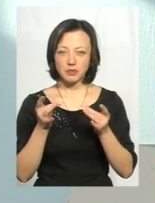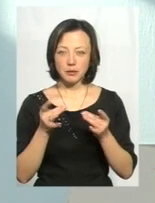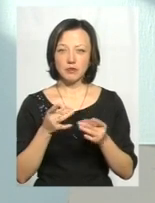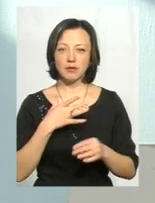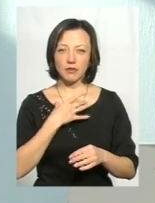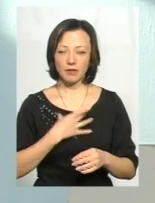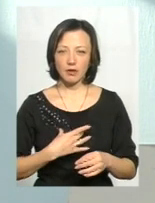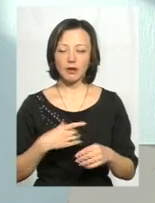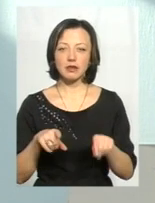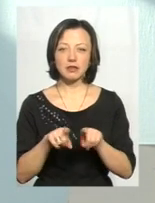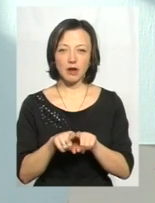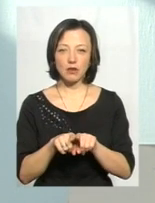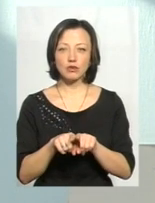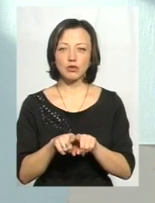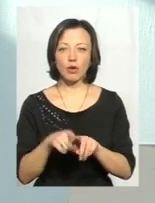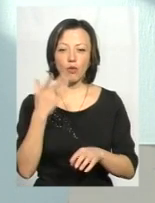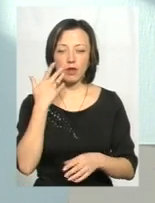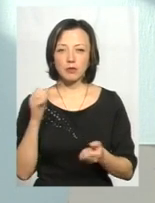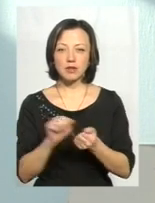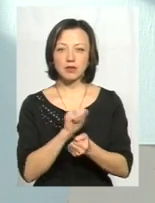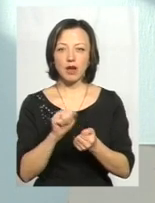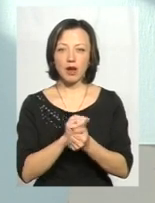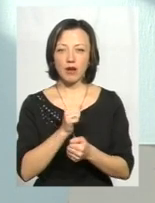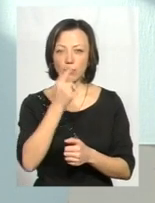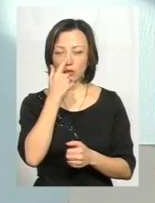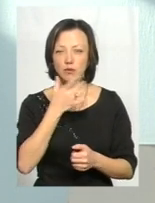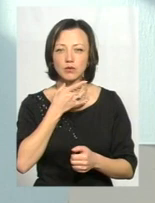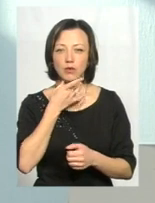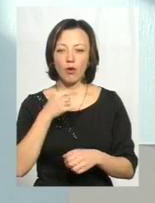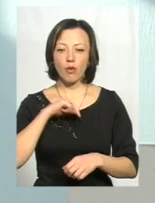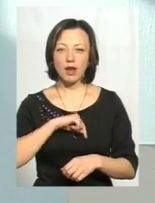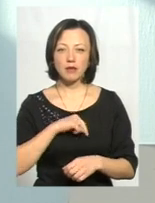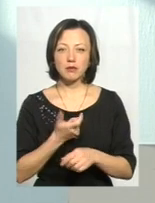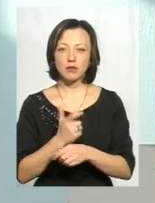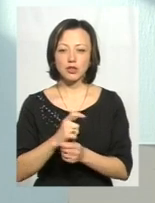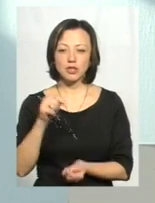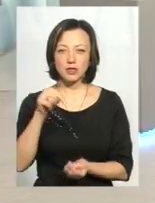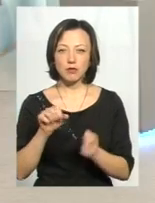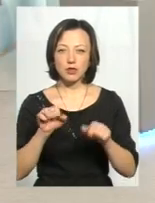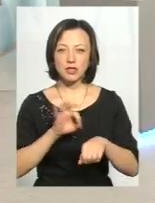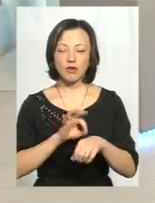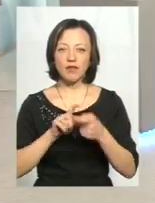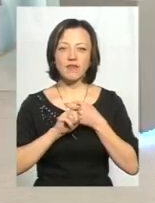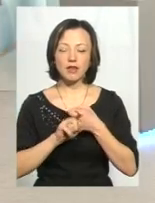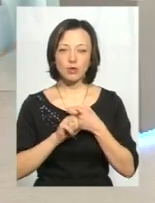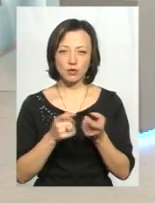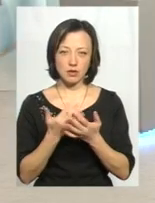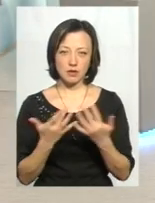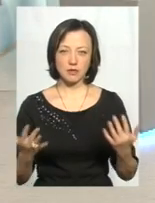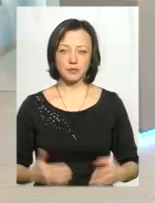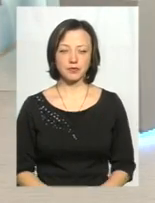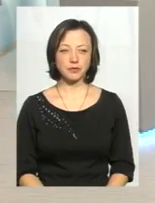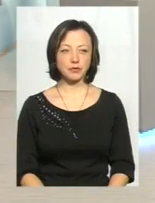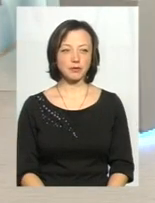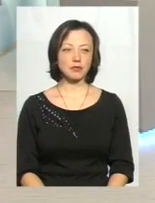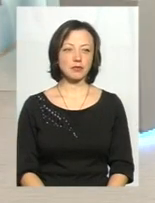шляхів. Також при пересиханні слизових організм людини більше схильний до захворювань на вірусні, на бактеріальні